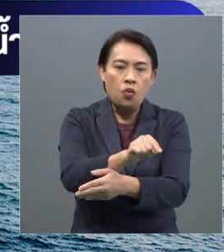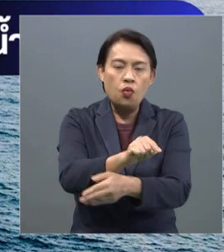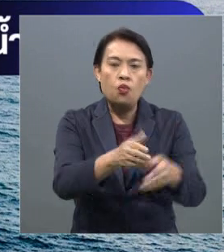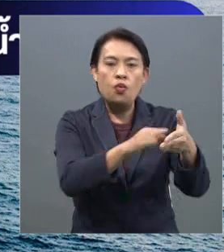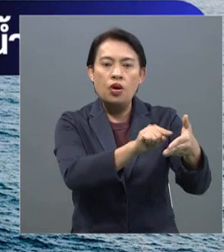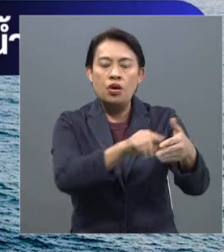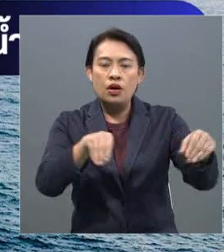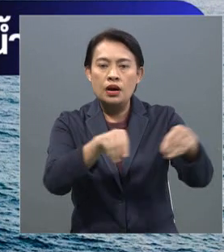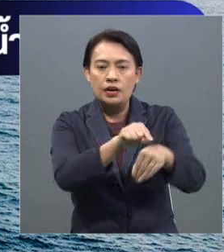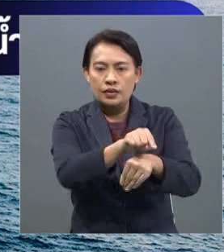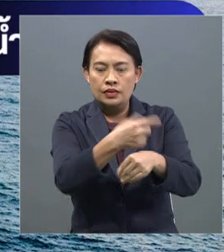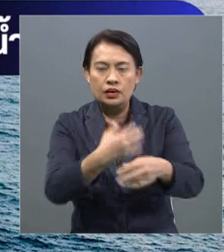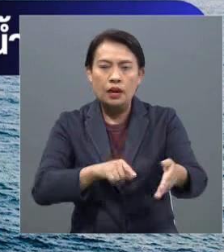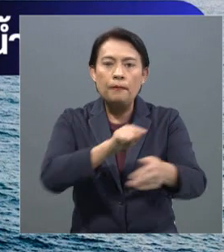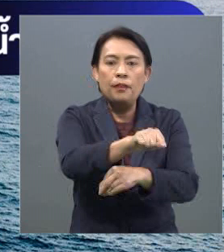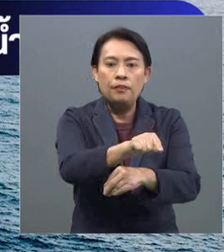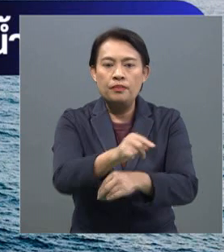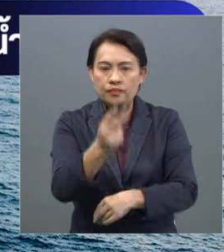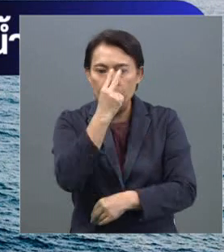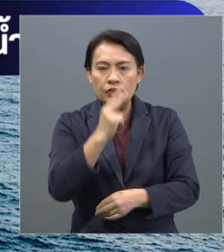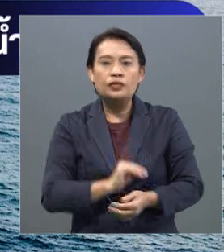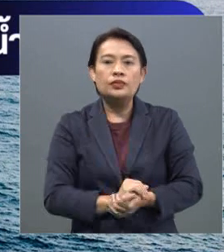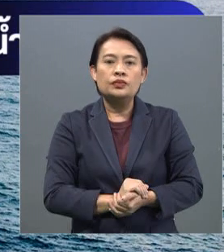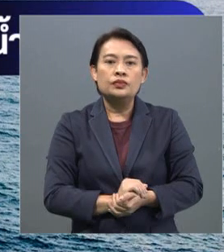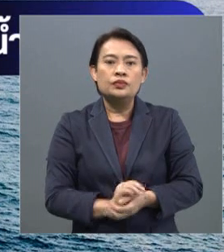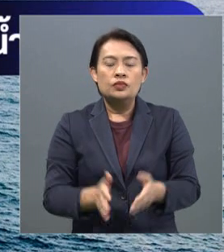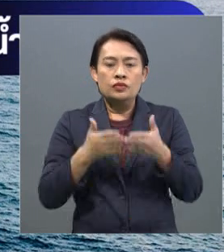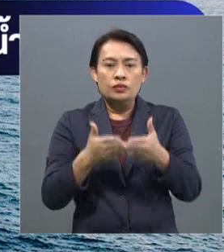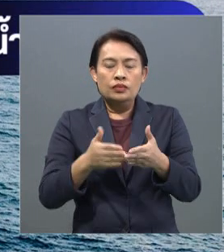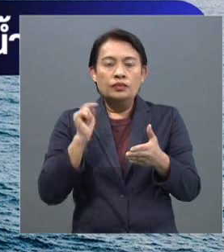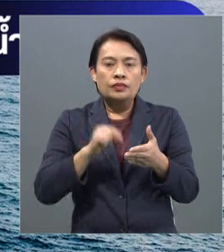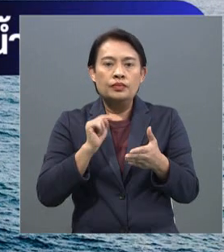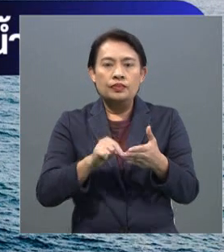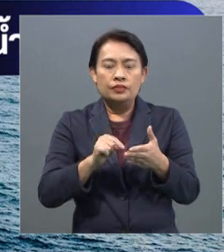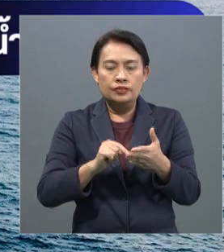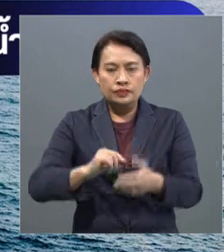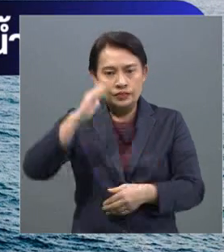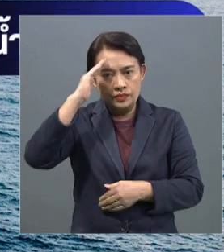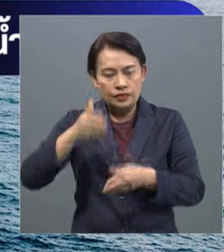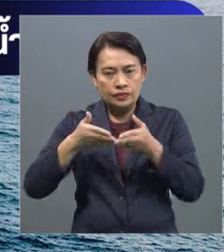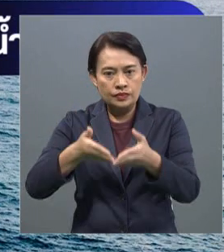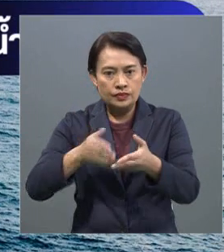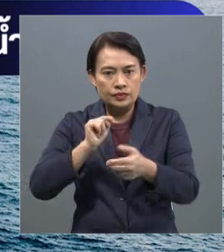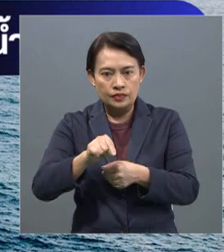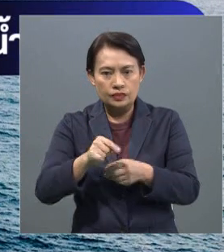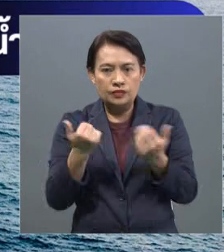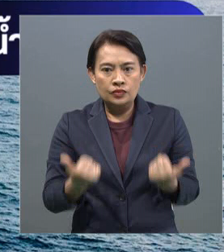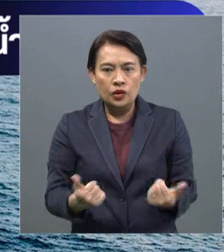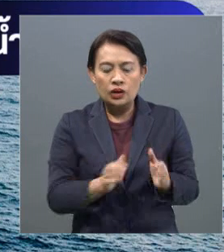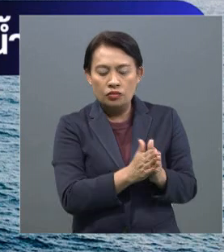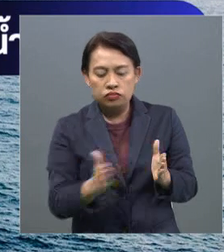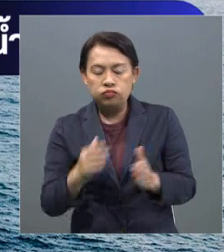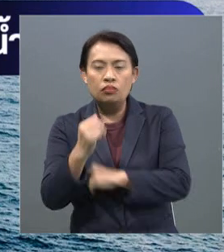บริเวณด้านหน้าดูหน่อยนะครับว่าเรือหลวงคีรีรัตน์นั้นรับใช้กองทัพเรือและประเทศชาติตอนนี้มาเกือบ